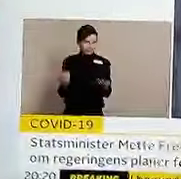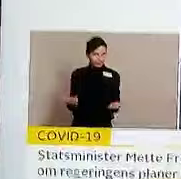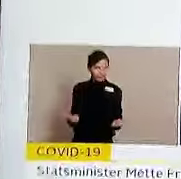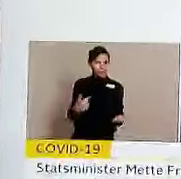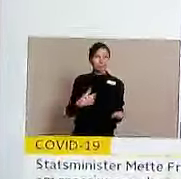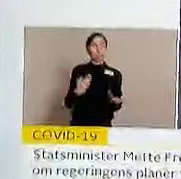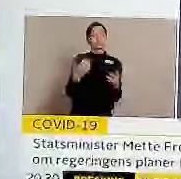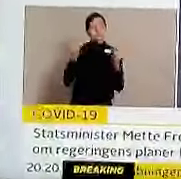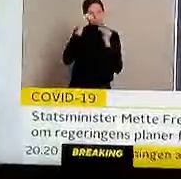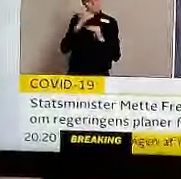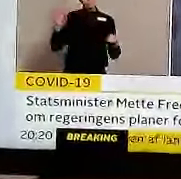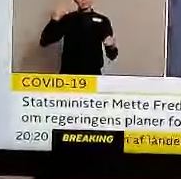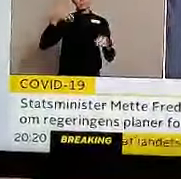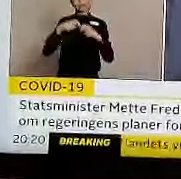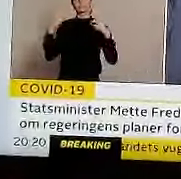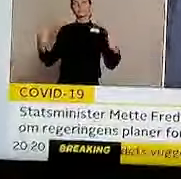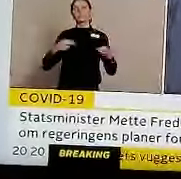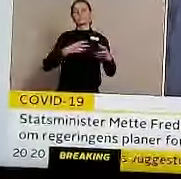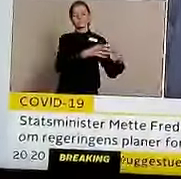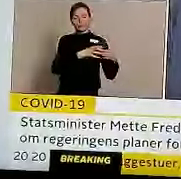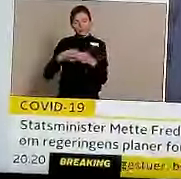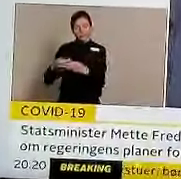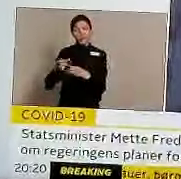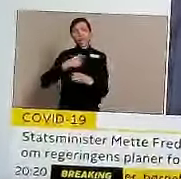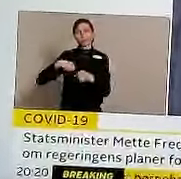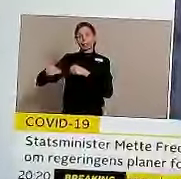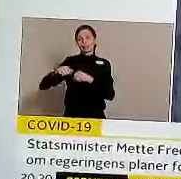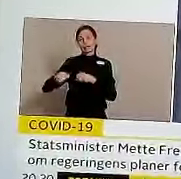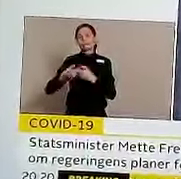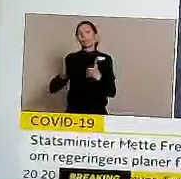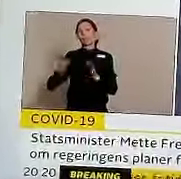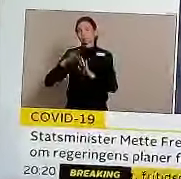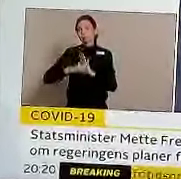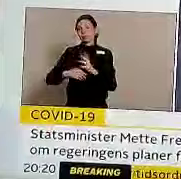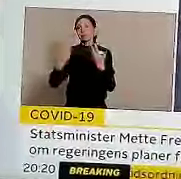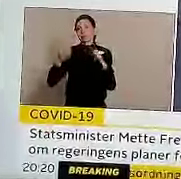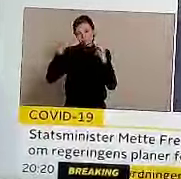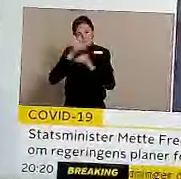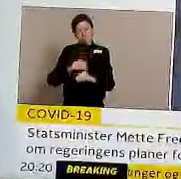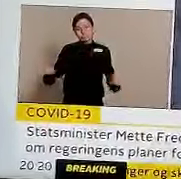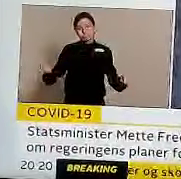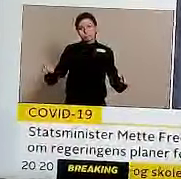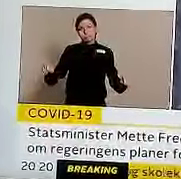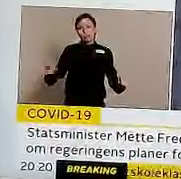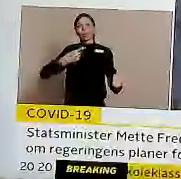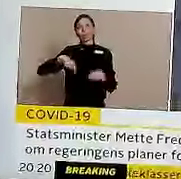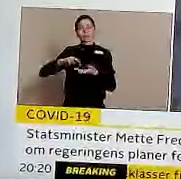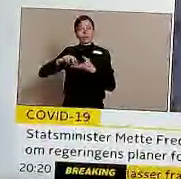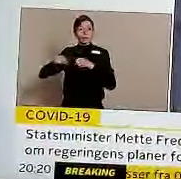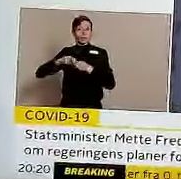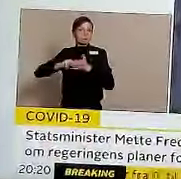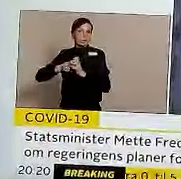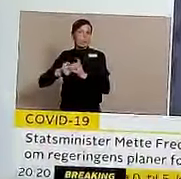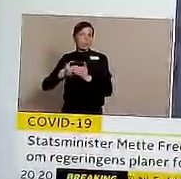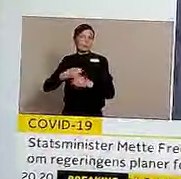قبل يعني عدة أيام، قد رفضت الملكة الاحتفال بعيد ميلادها